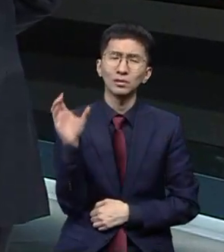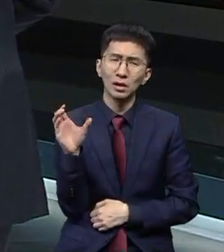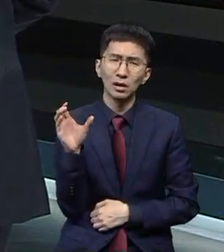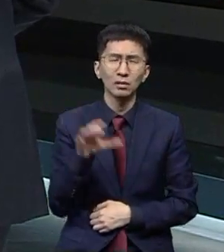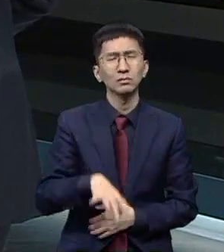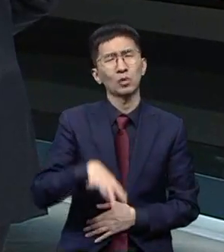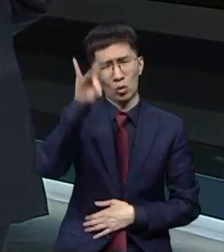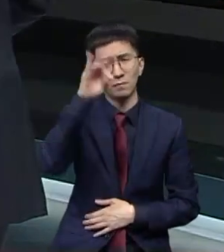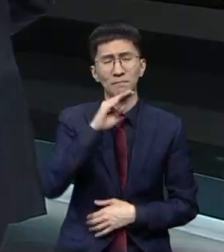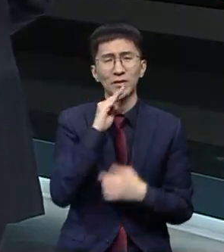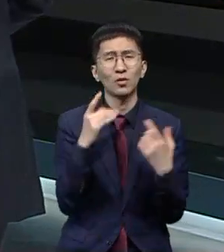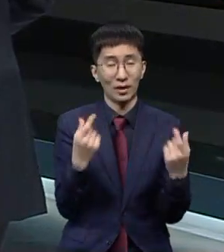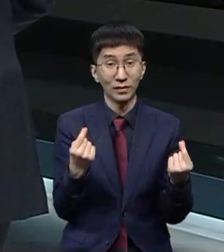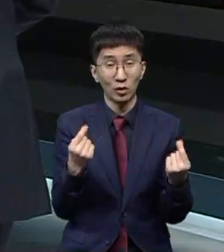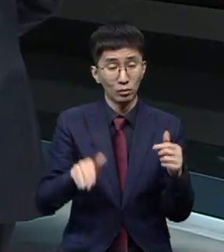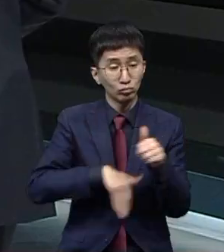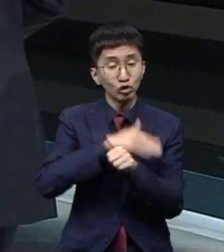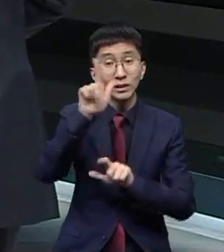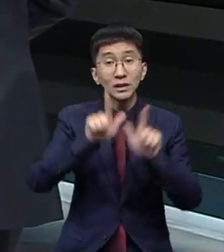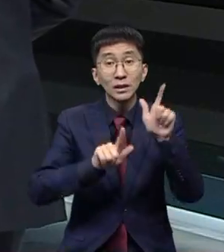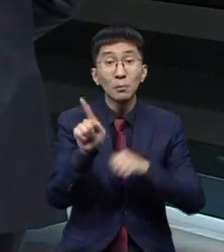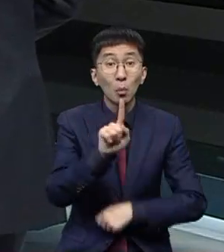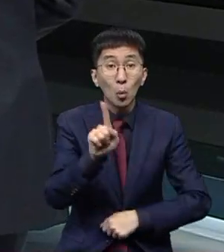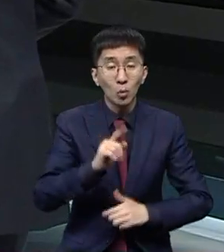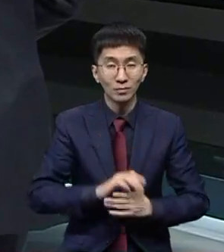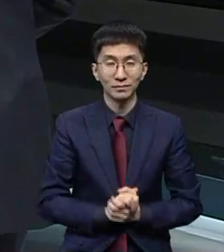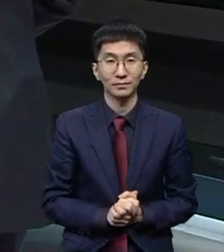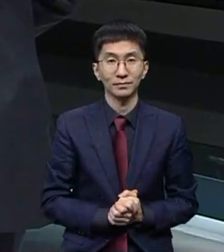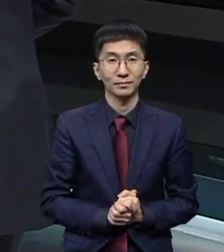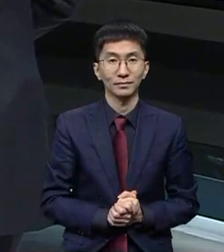전야가 있었을까도 싶은데 지금 거리 분위기는 어떤가요?